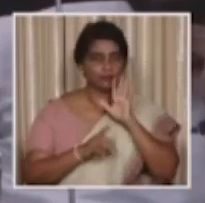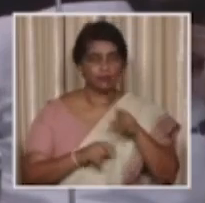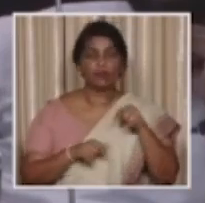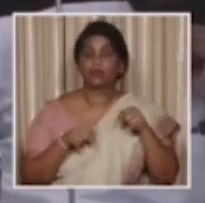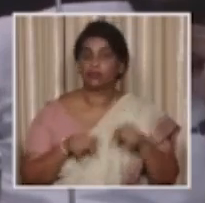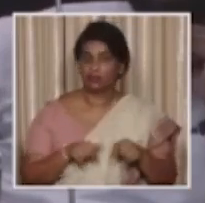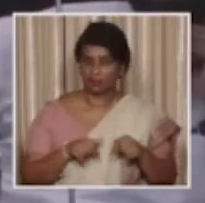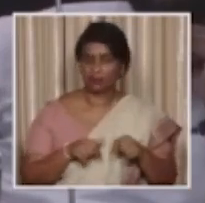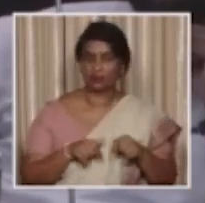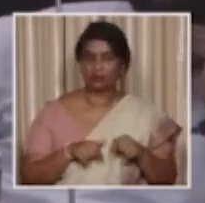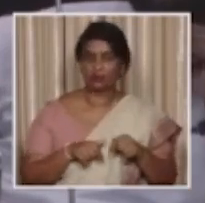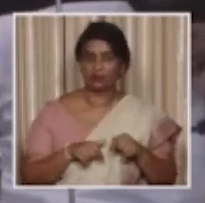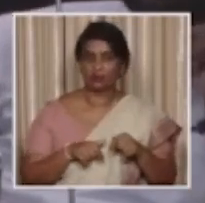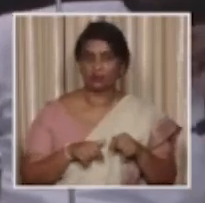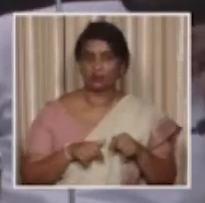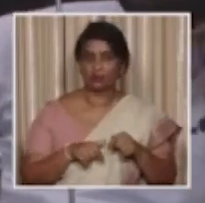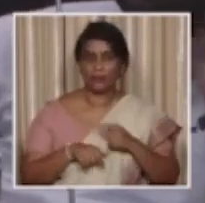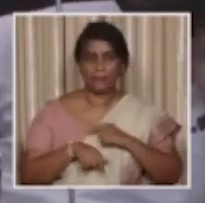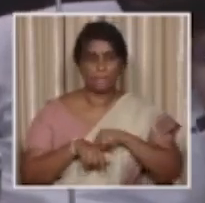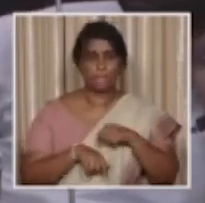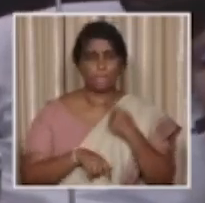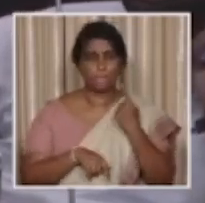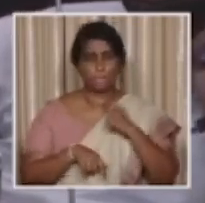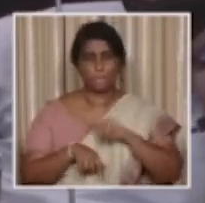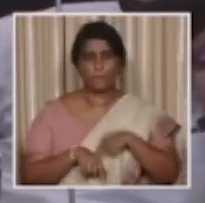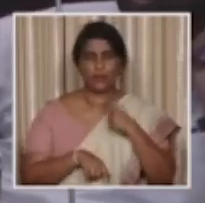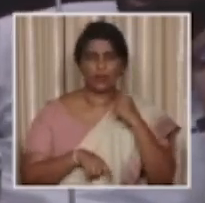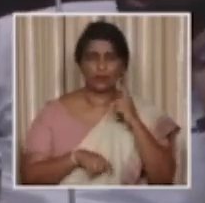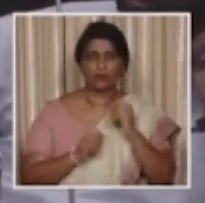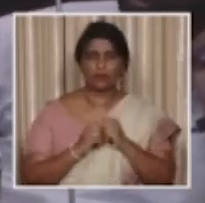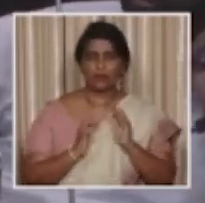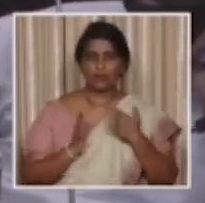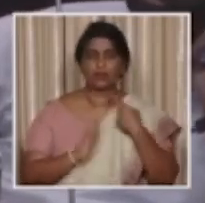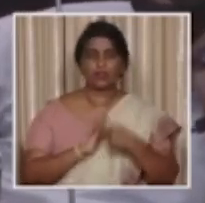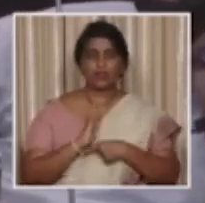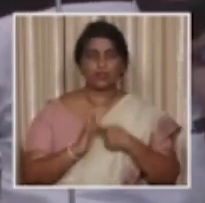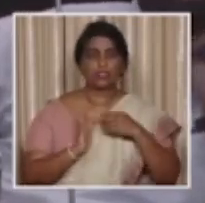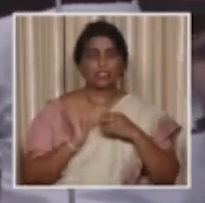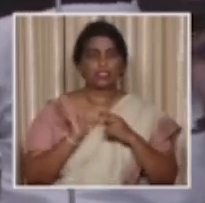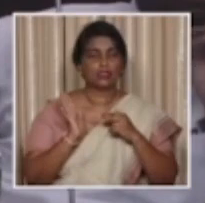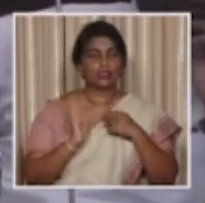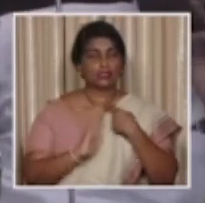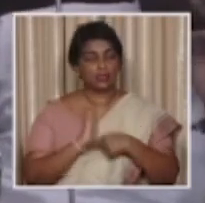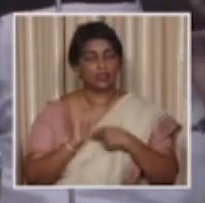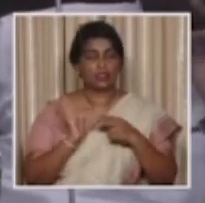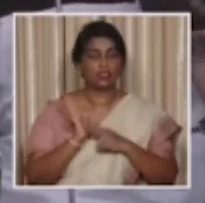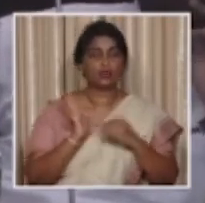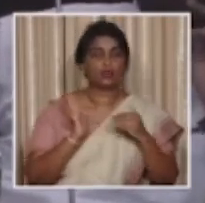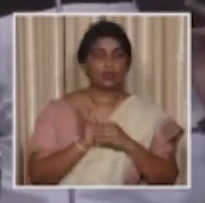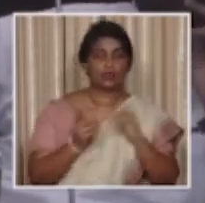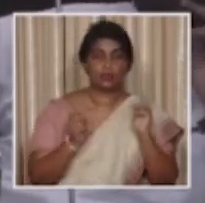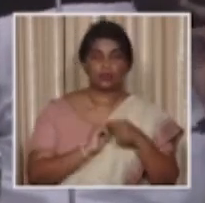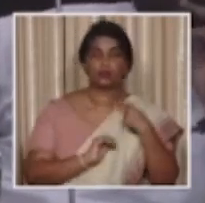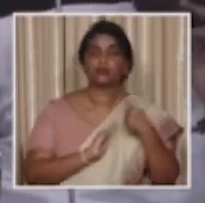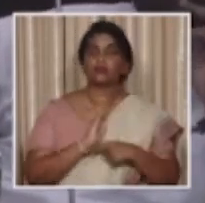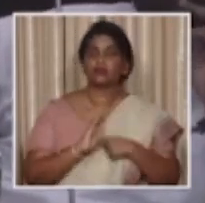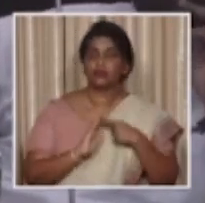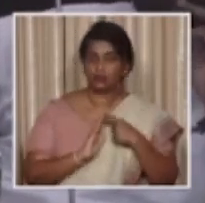අද තව පැයකින් කමාරකින් ආරම්භ වන ශ්‍රී ලංකා නව ශ්‍රී ලාන්ත ක්‍රිකට් තරගයෙන් ශ්‍රී